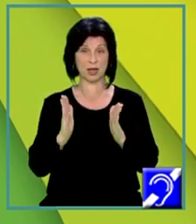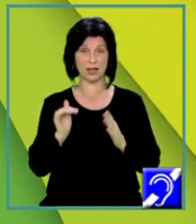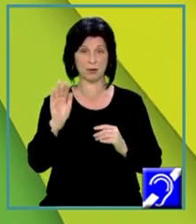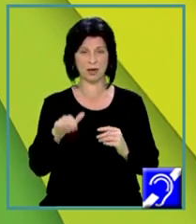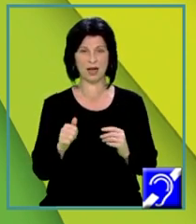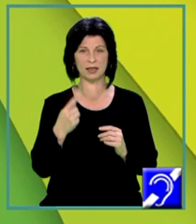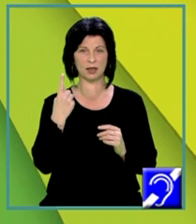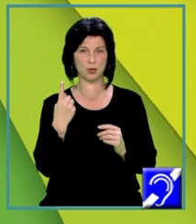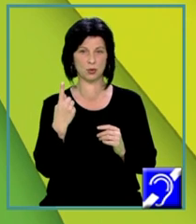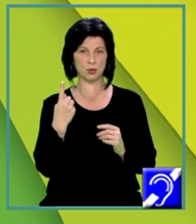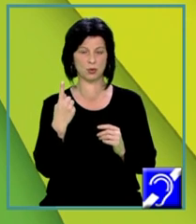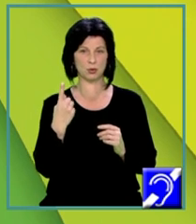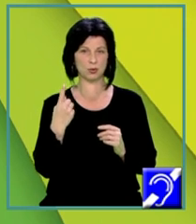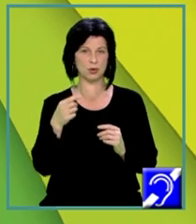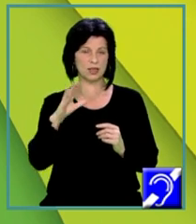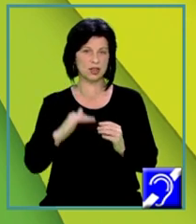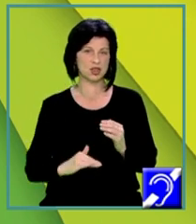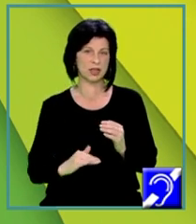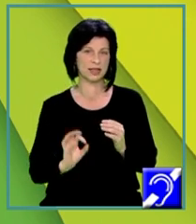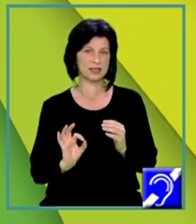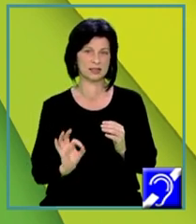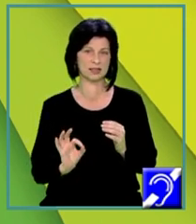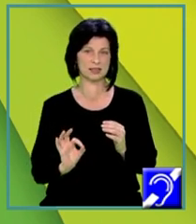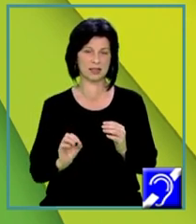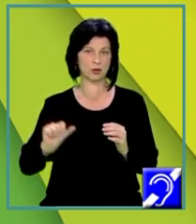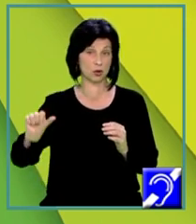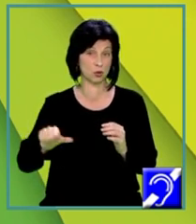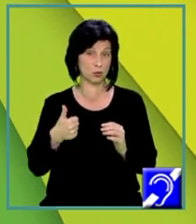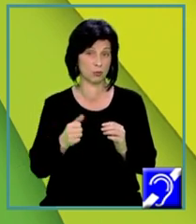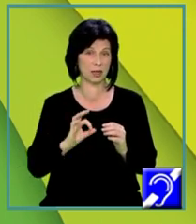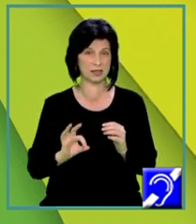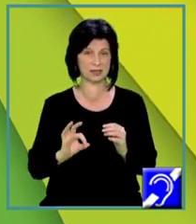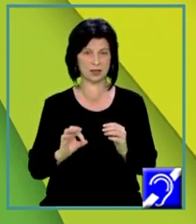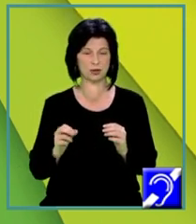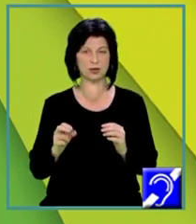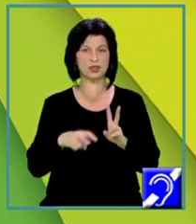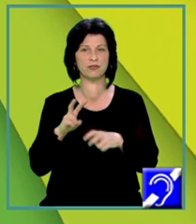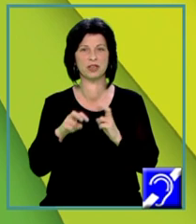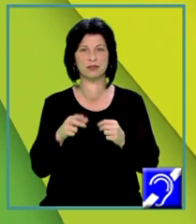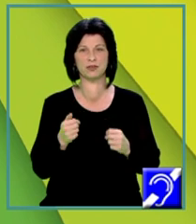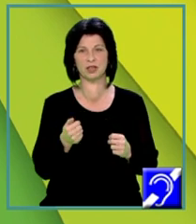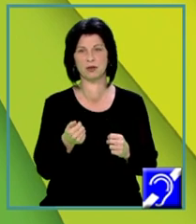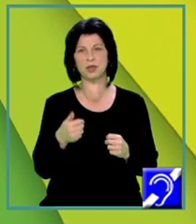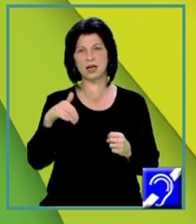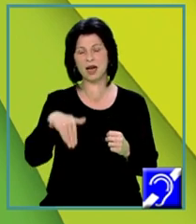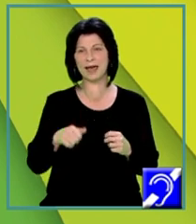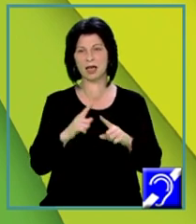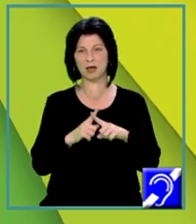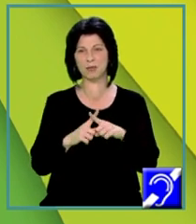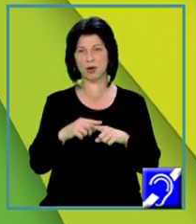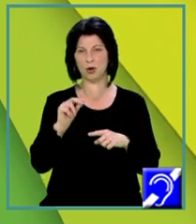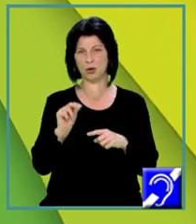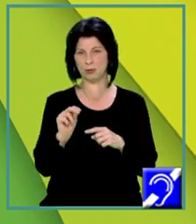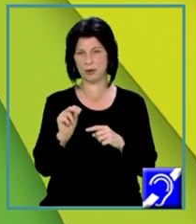rest doar numărul zero și se verifică ușor afirmația că mor pe produs de Matrice este matricea